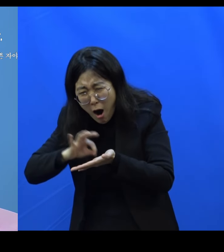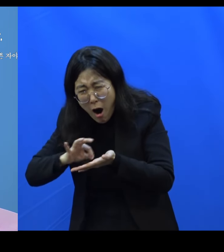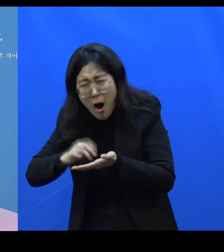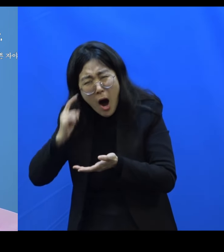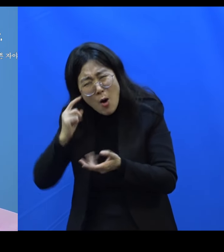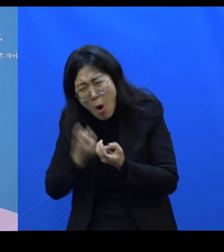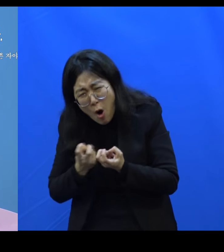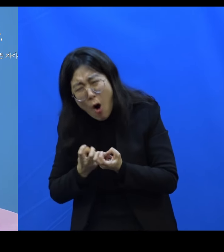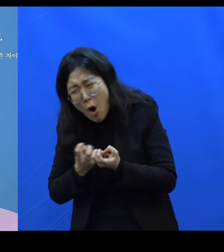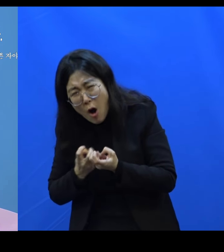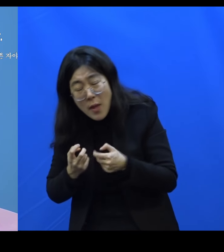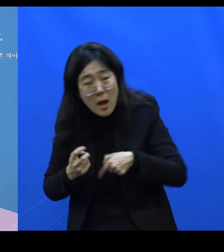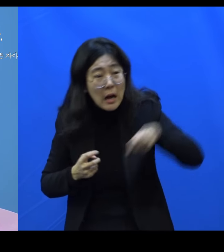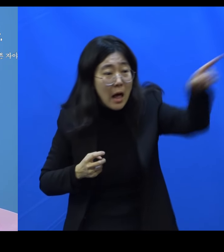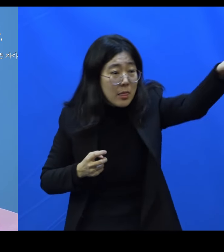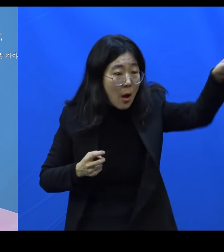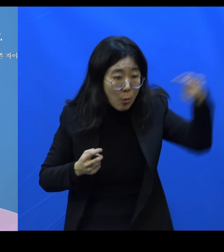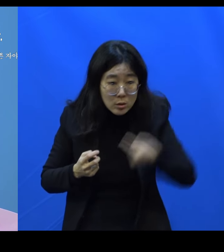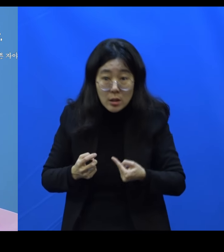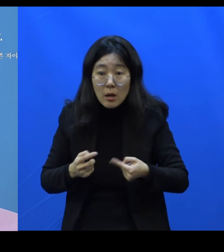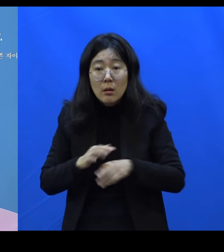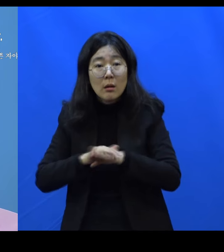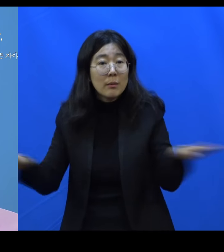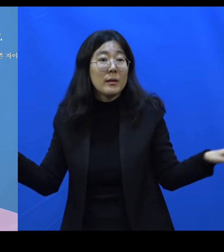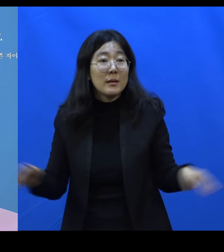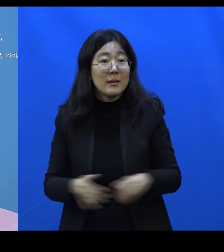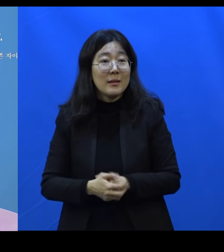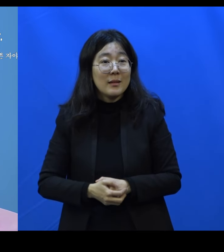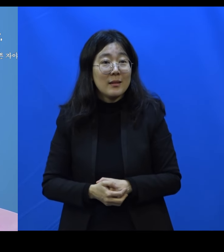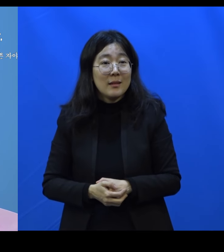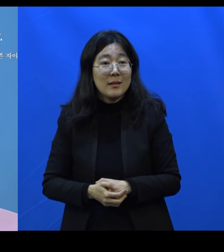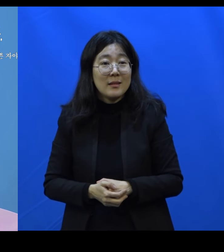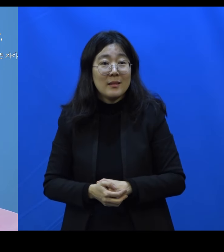거고 섬기다 보니 내 문제가 해결됩니다.